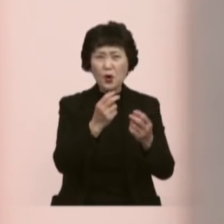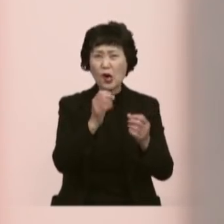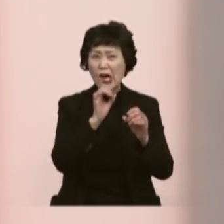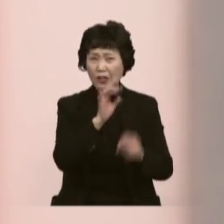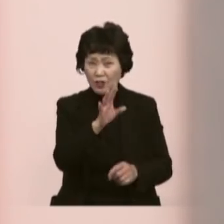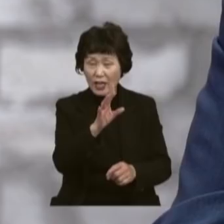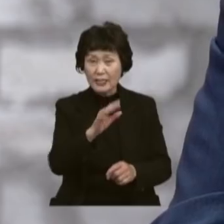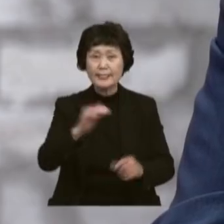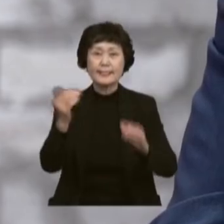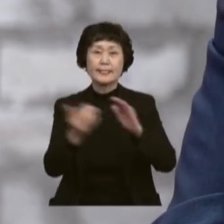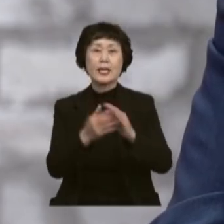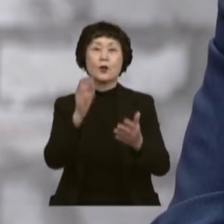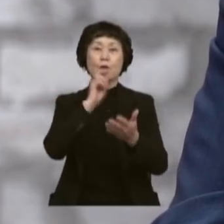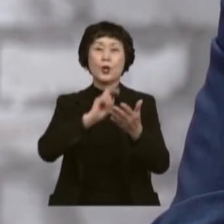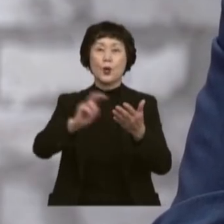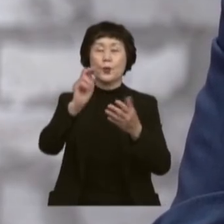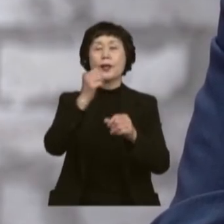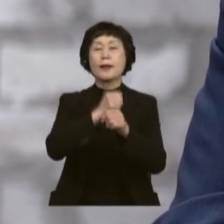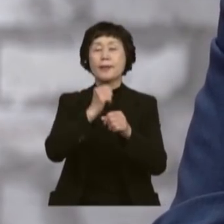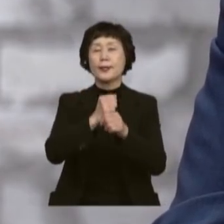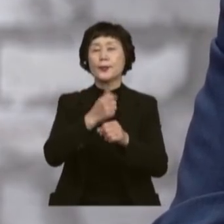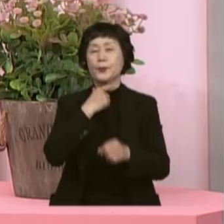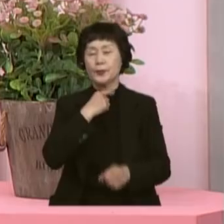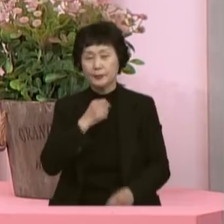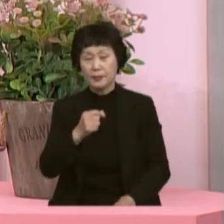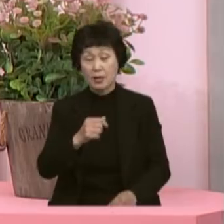한번 만들어보자. 찬양곡을? 찬양을. 어.